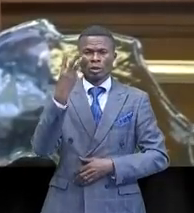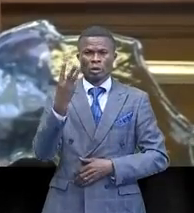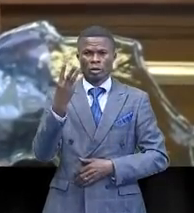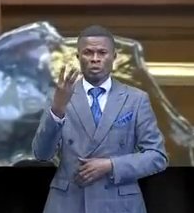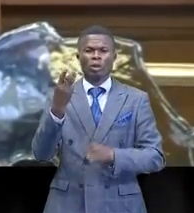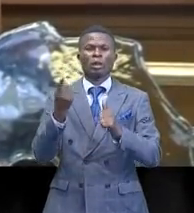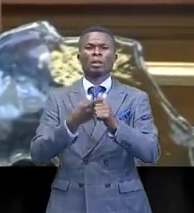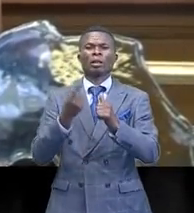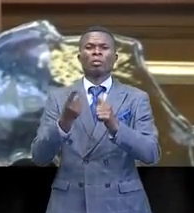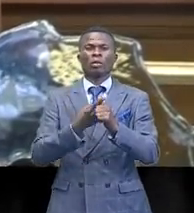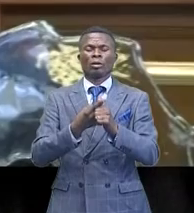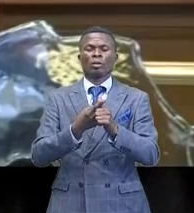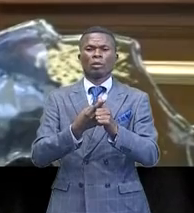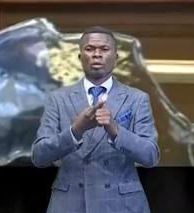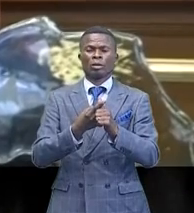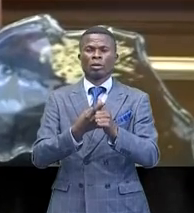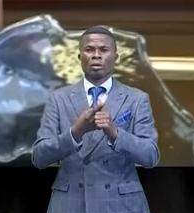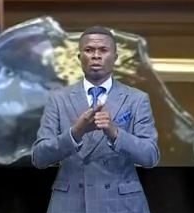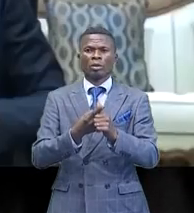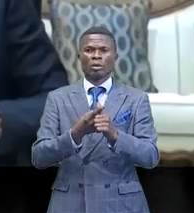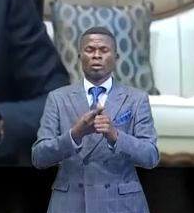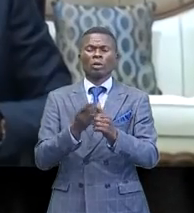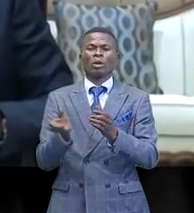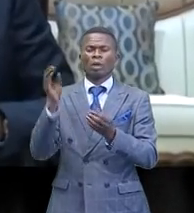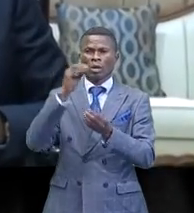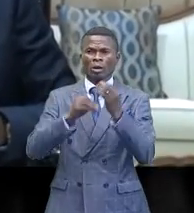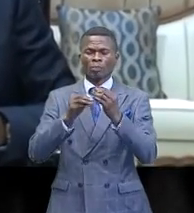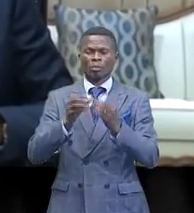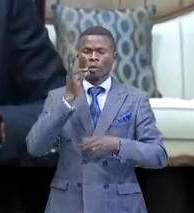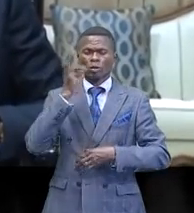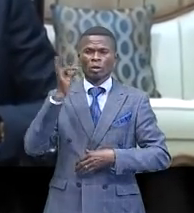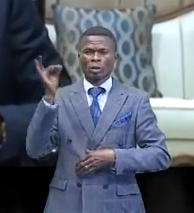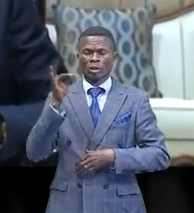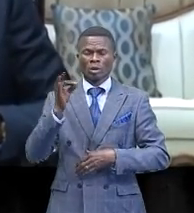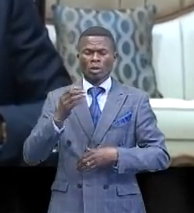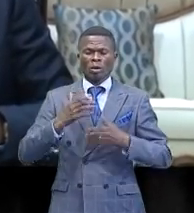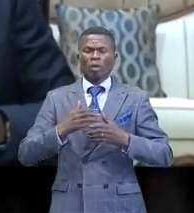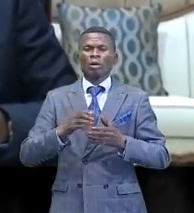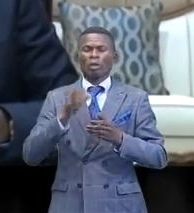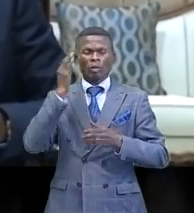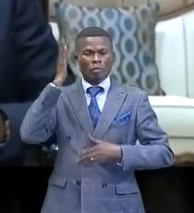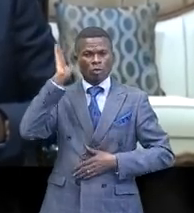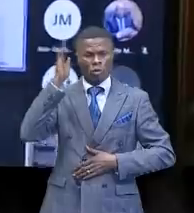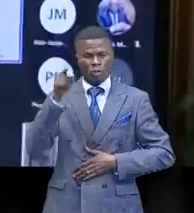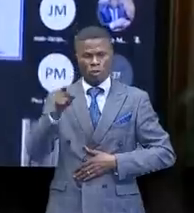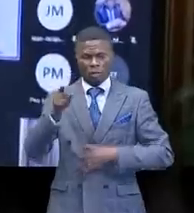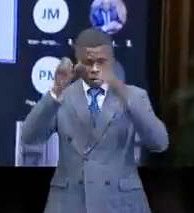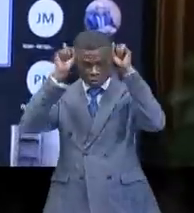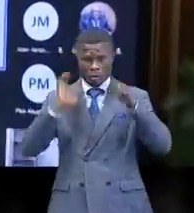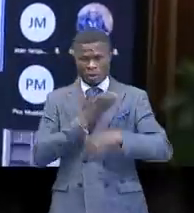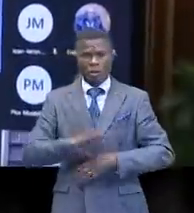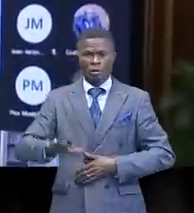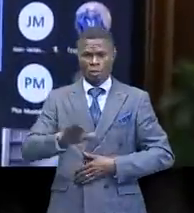à savoir 1. De la consommation d'une drogue dénommée Bombay. Le président de la